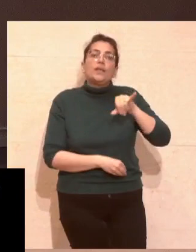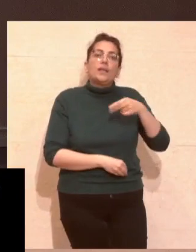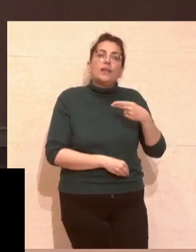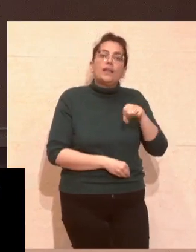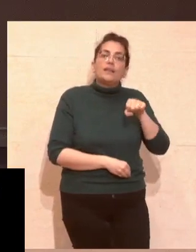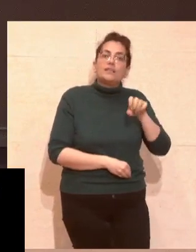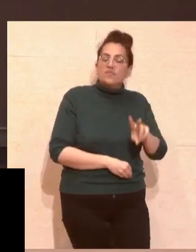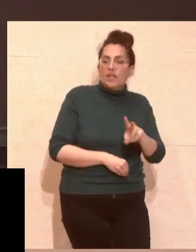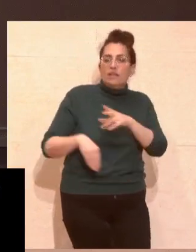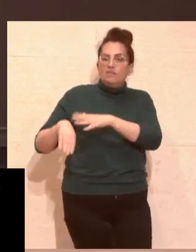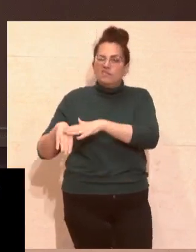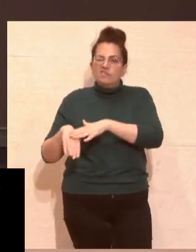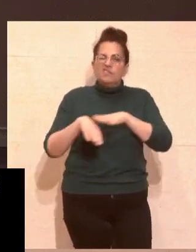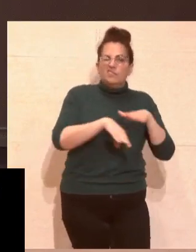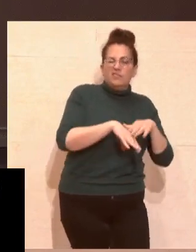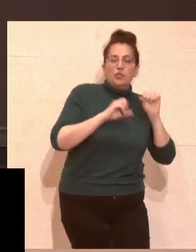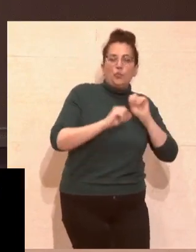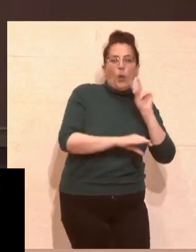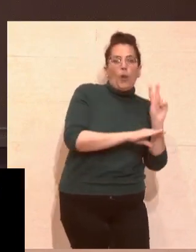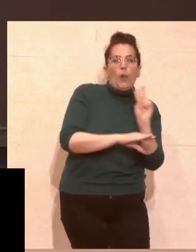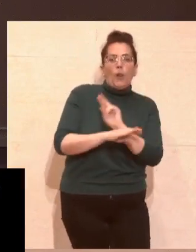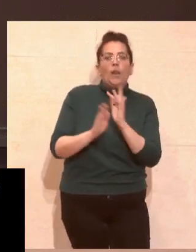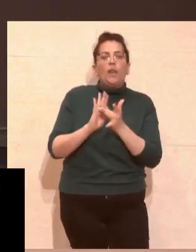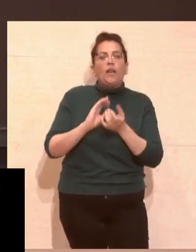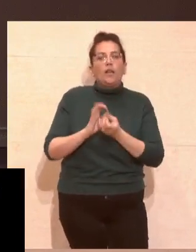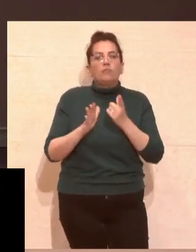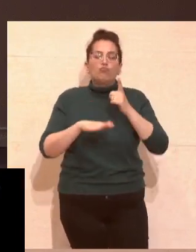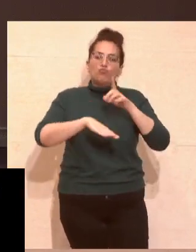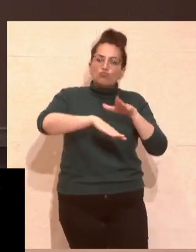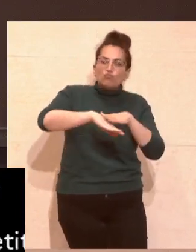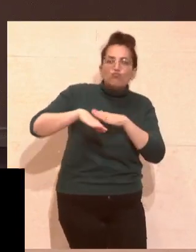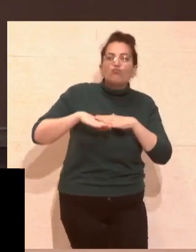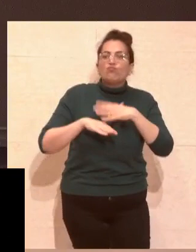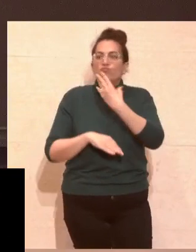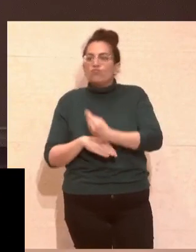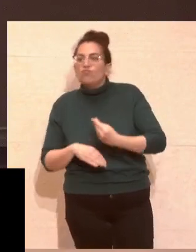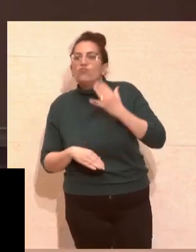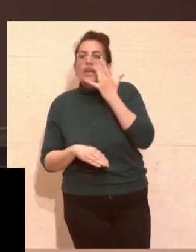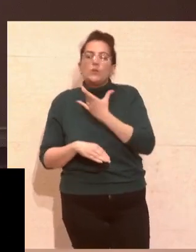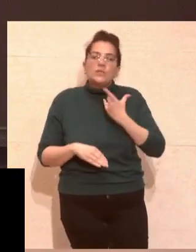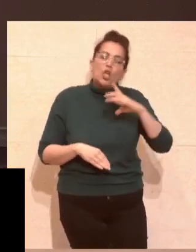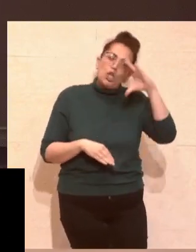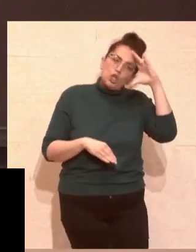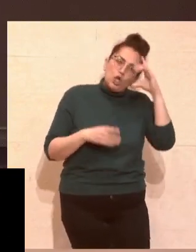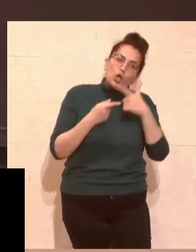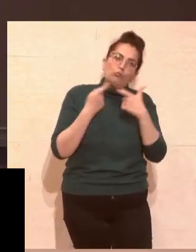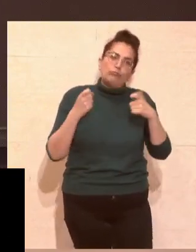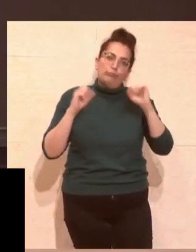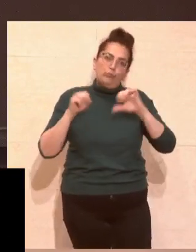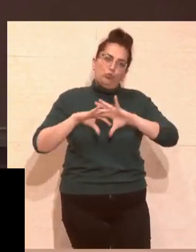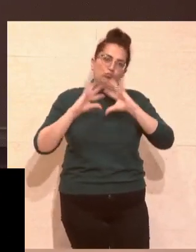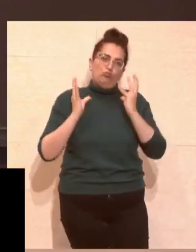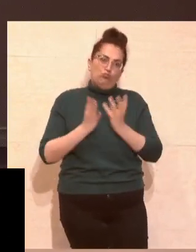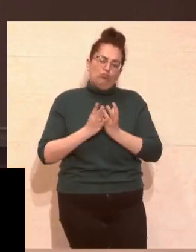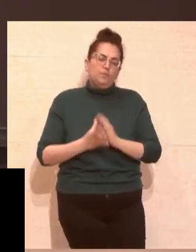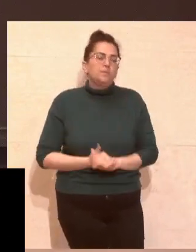il y a plein de petites plaquettes de conseils pour le sommeil des enfants, le sommeil des ados, l'usage des écrans et tout ça. Il y a des plaquettes en accès